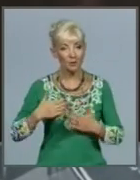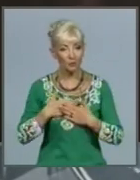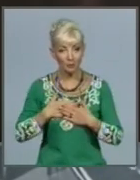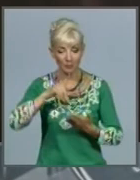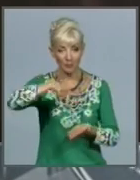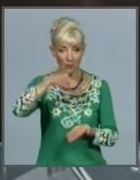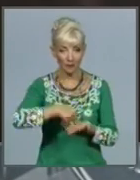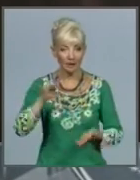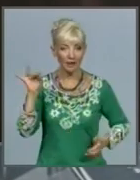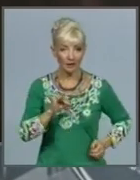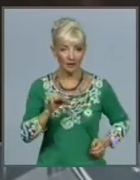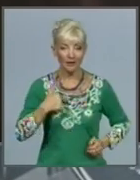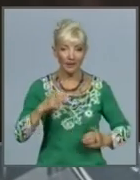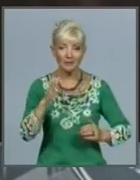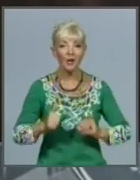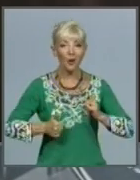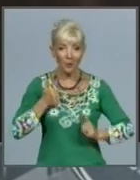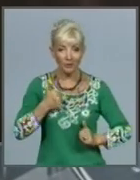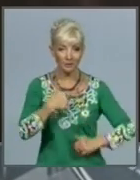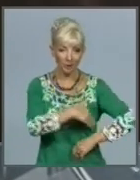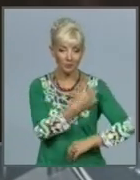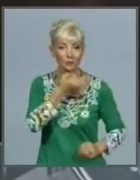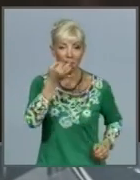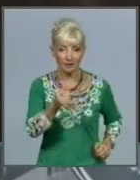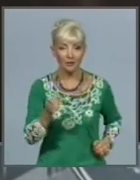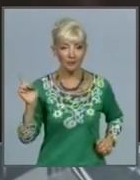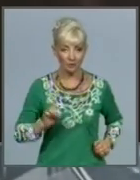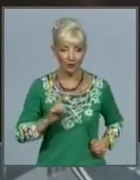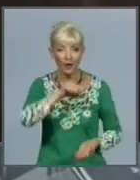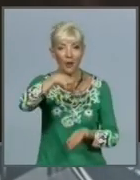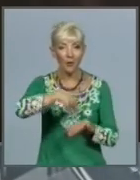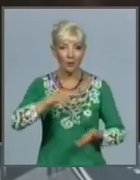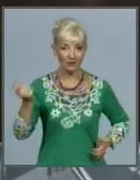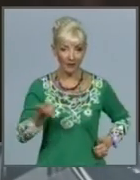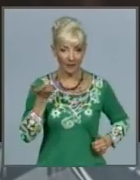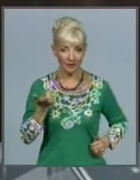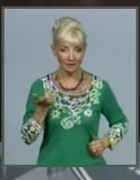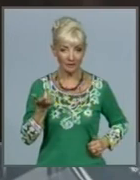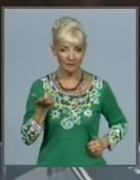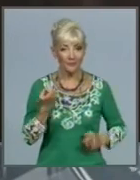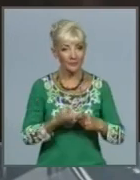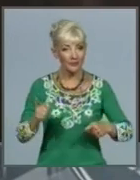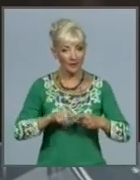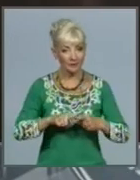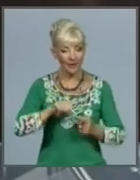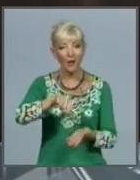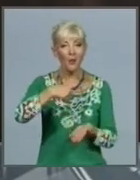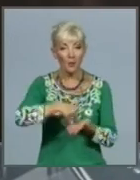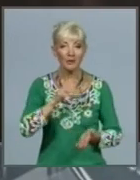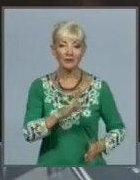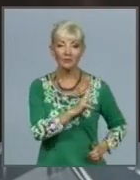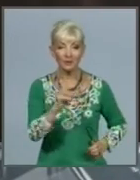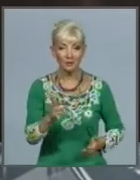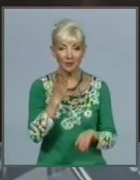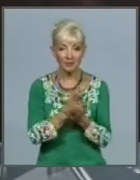я с гордостью хочу сказать, что город Харьков Это город, в котором есть такой